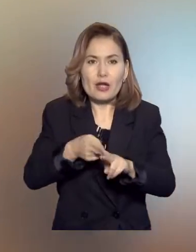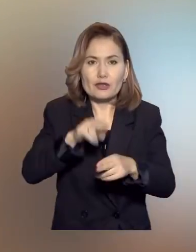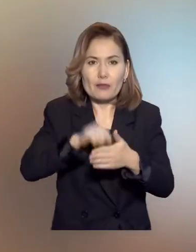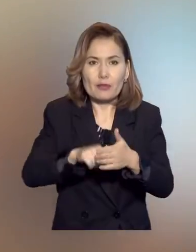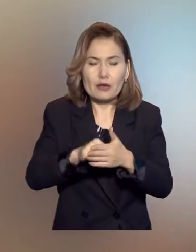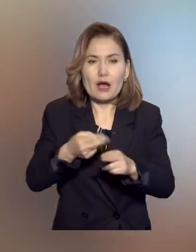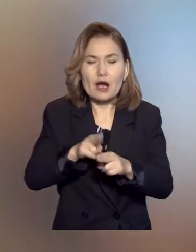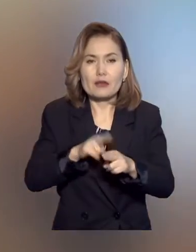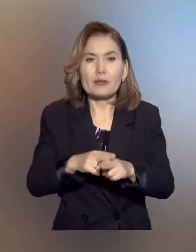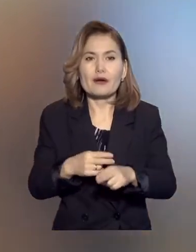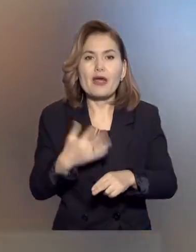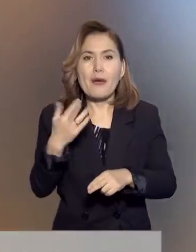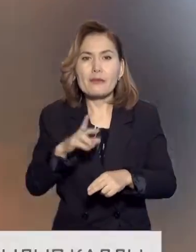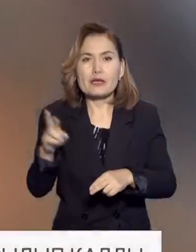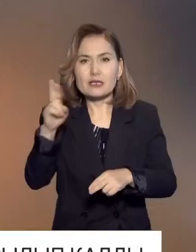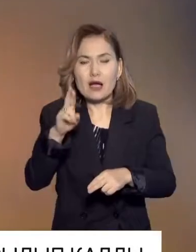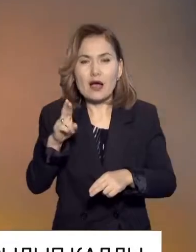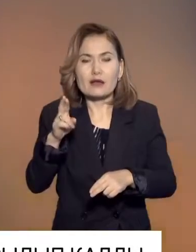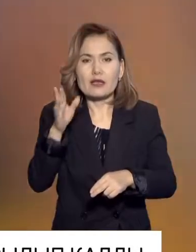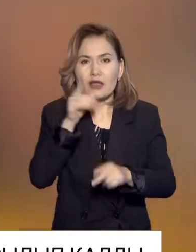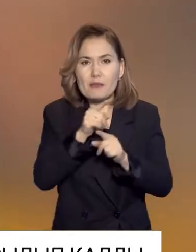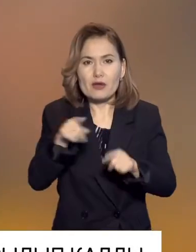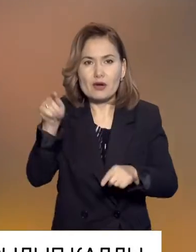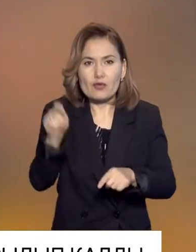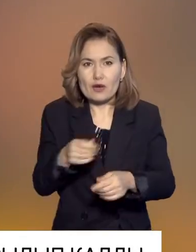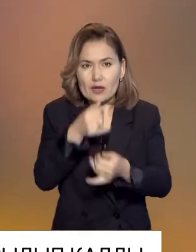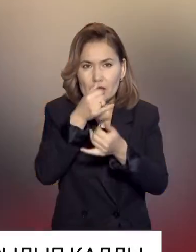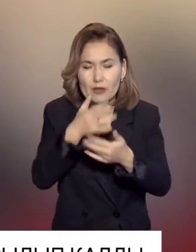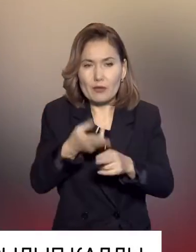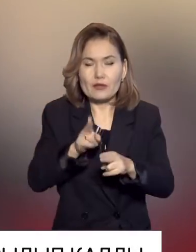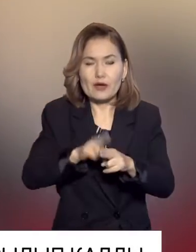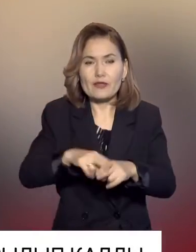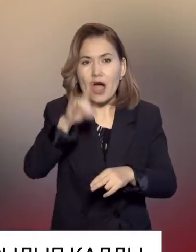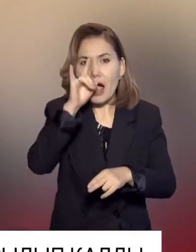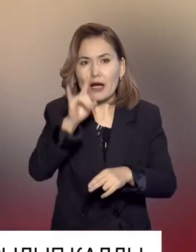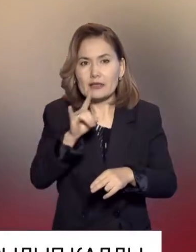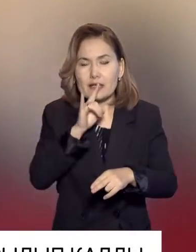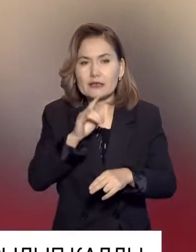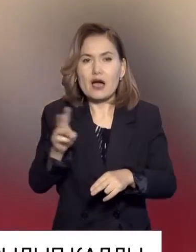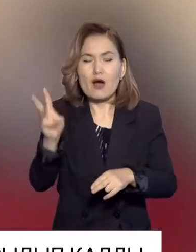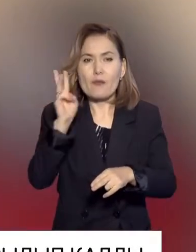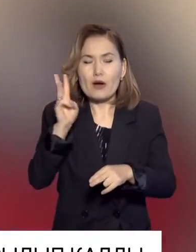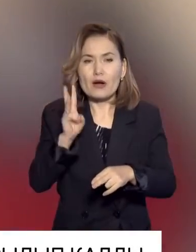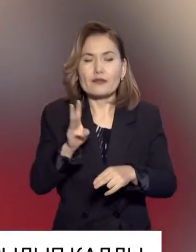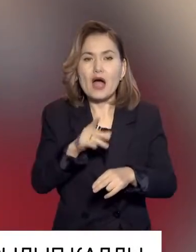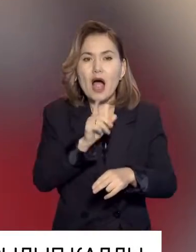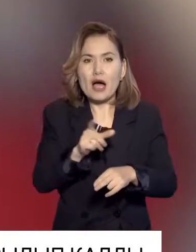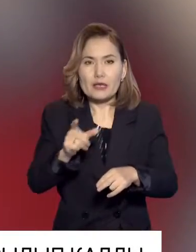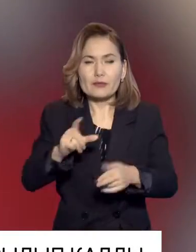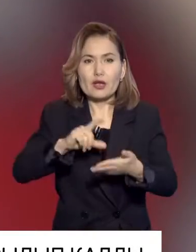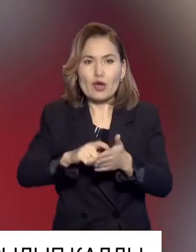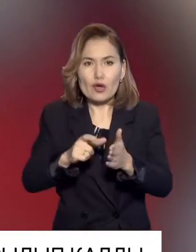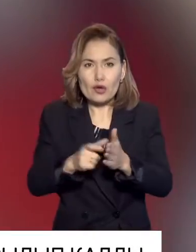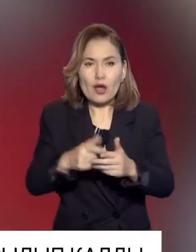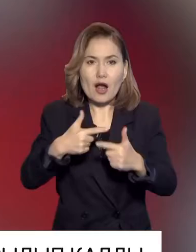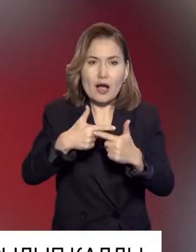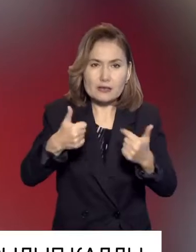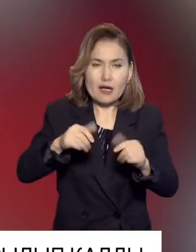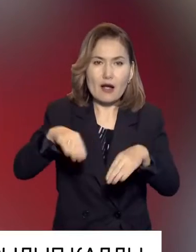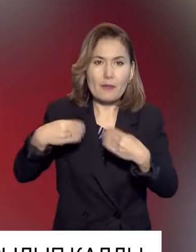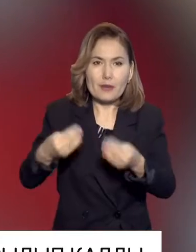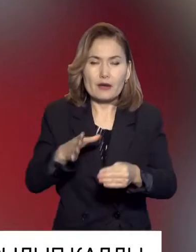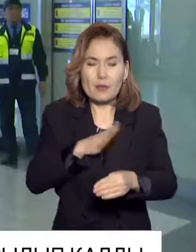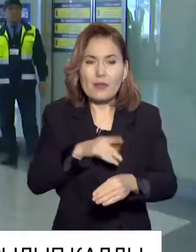Шарджадан 5-ші қаңтардан бері ұшып келе алмай отыр. Елдегі консулдығымыз азаматтарды тұрғын жаймен қамтамасыз еткен. Алайда жолаушылардың